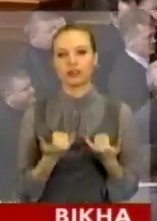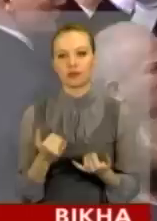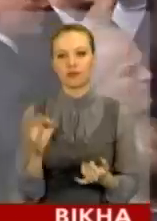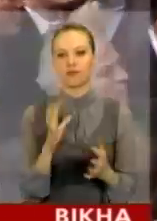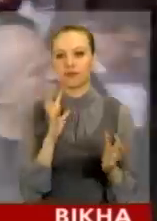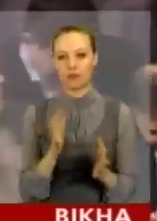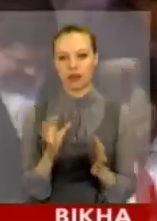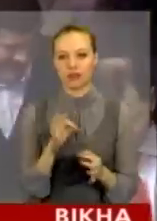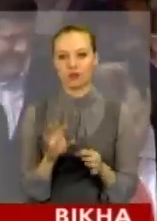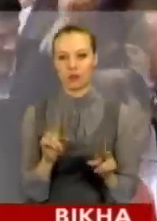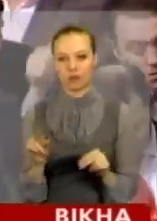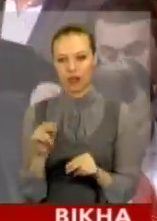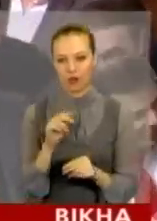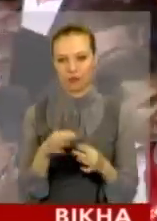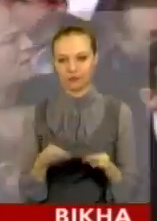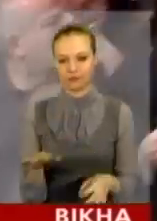вітчизни.